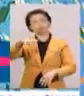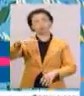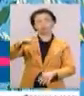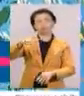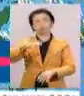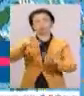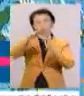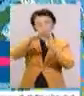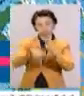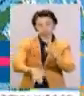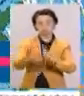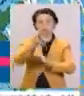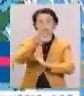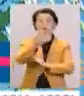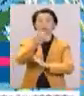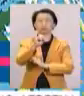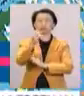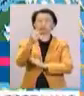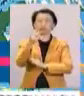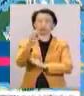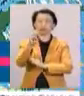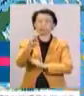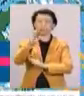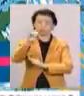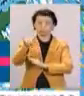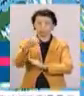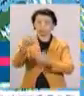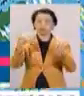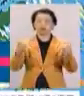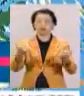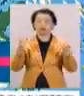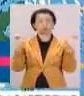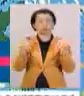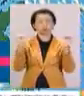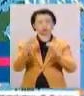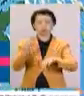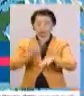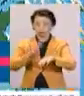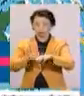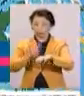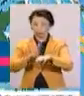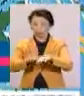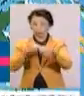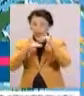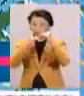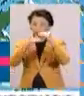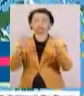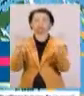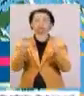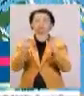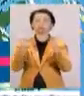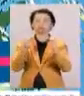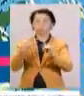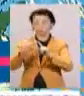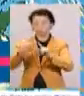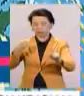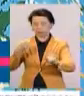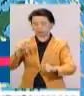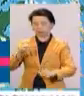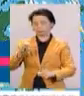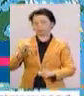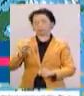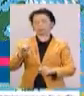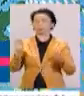kurang 40 km per jam. Oleh itu, buat masa ini tiada sebarang amaran terperingkat dikeluarkan oleh Jabatan Meteorologi